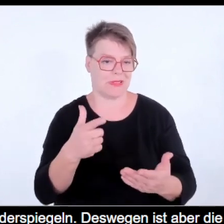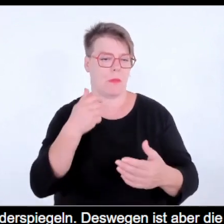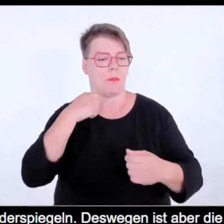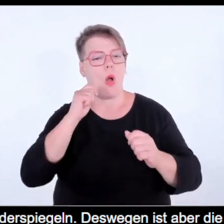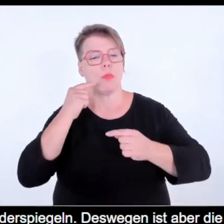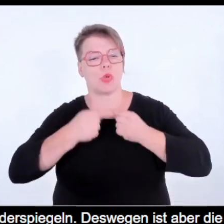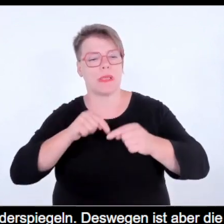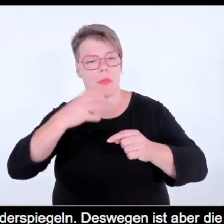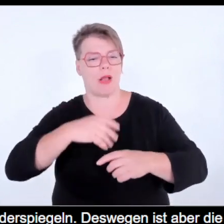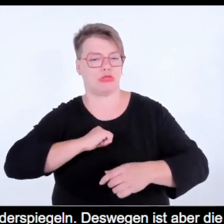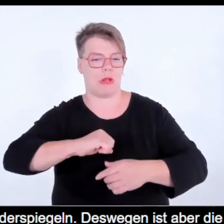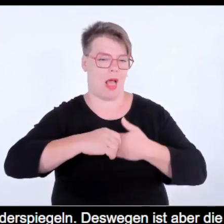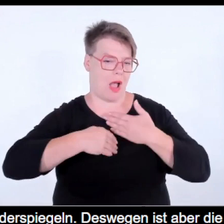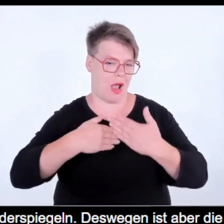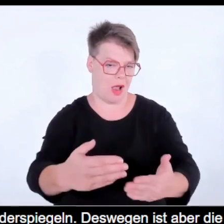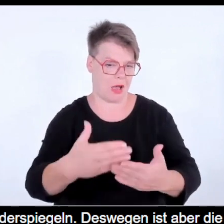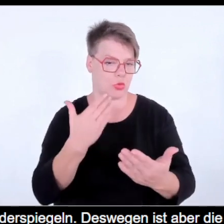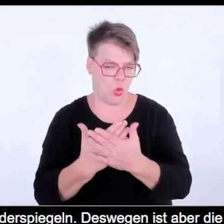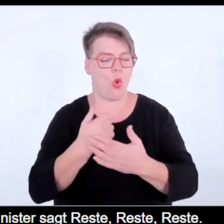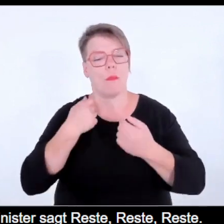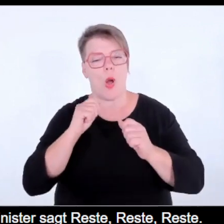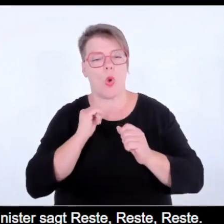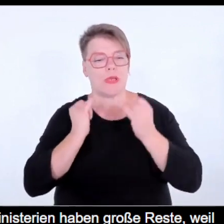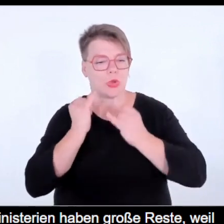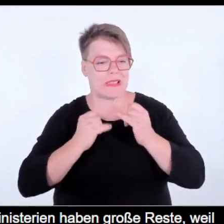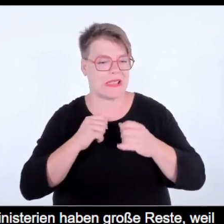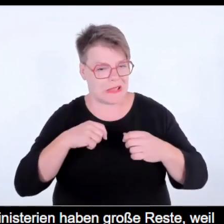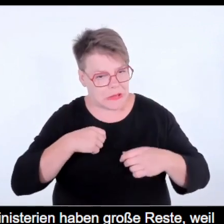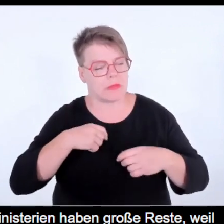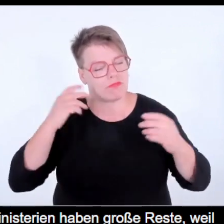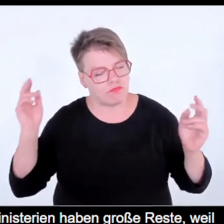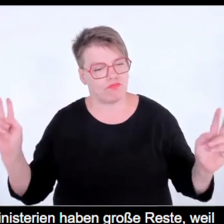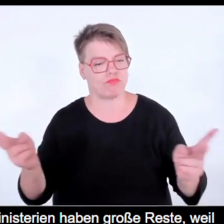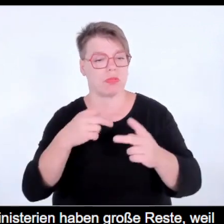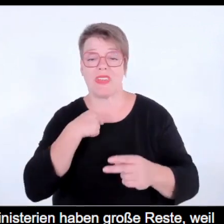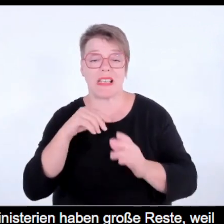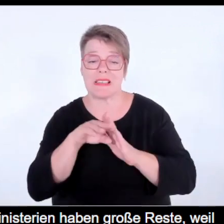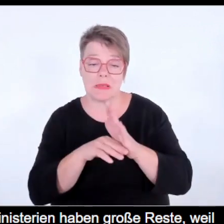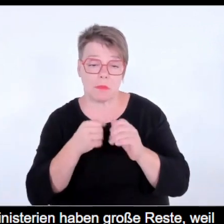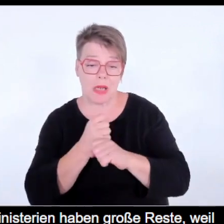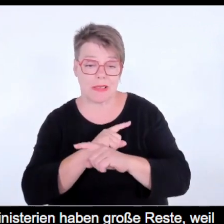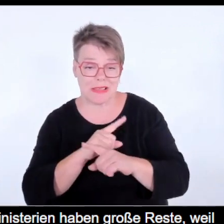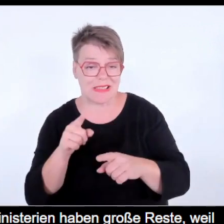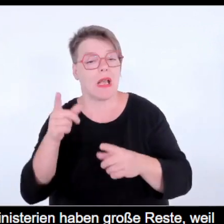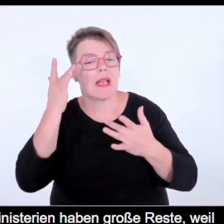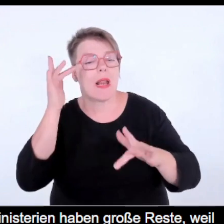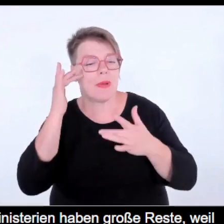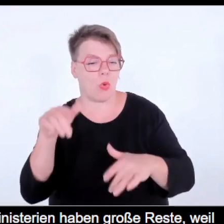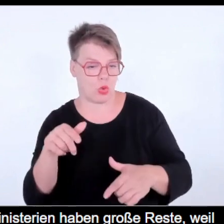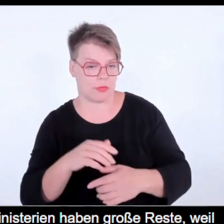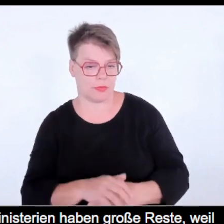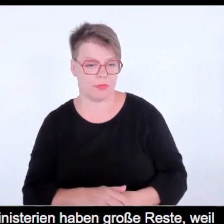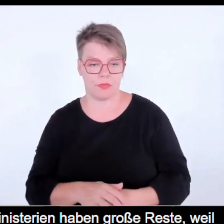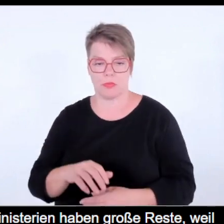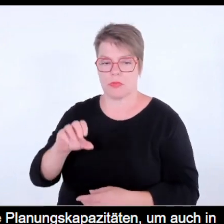Annika Welter von Sat.1, bitte den Knopf gedrückt halten beim Fragen. Hallo Herr Söder. Ich würde mich dafür